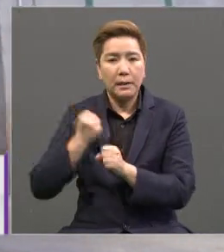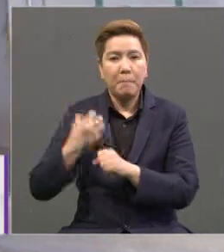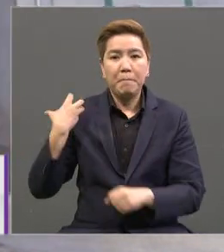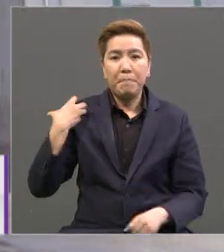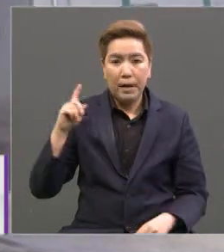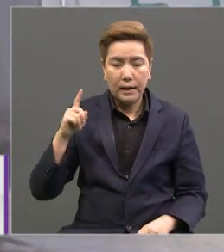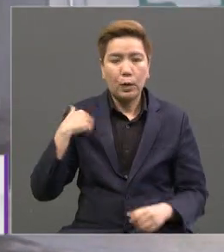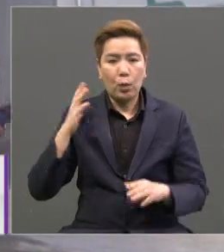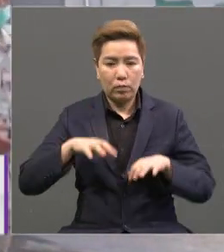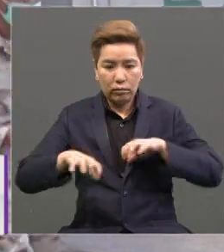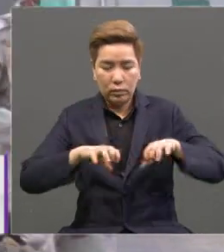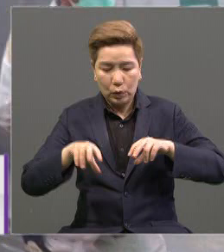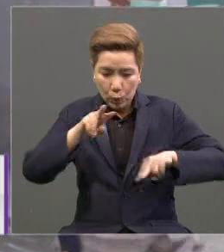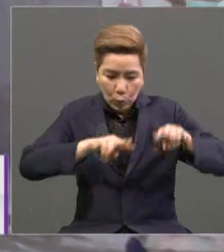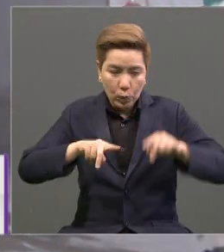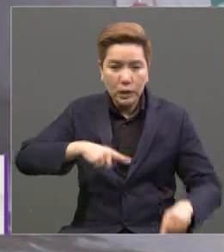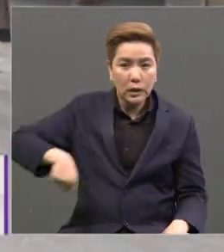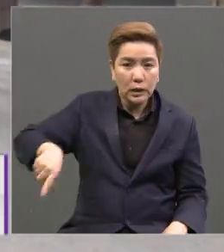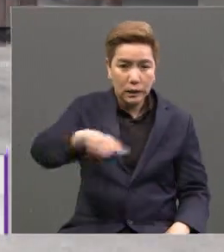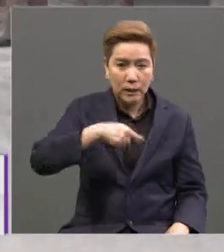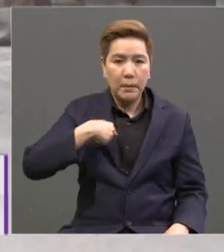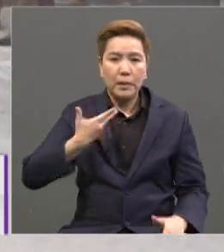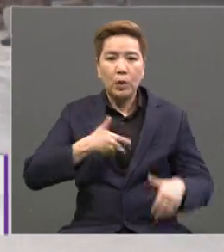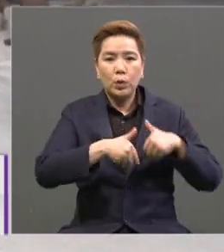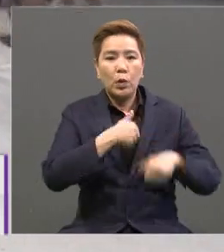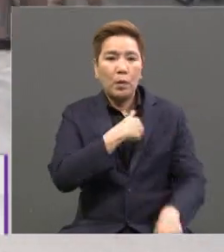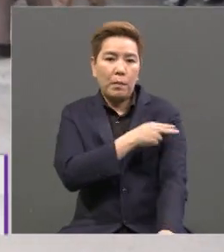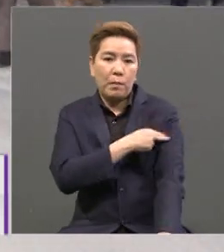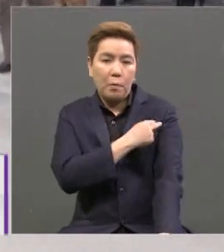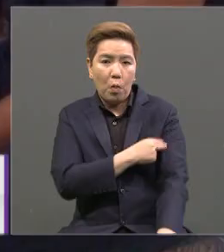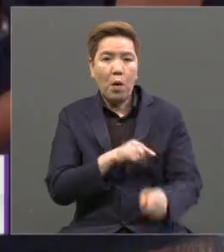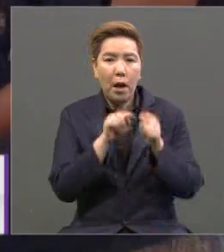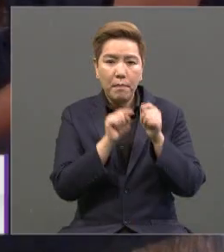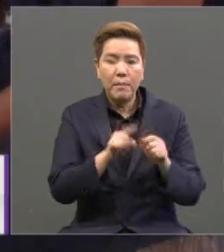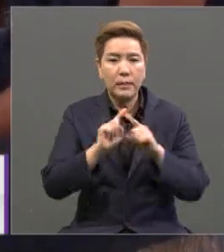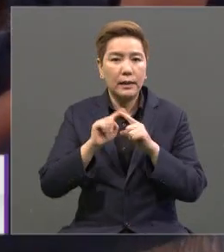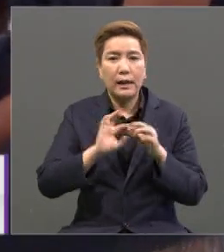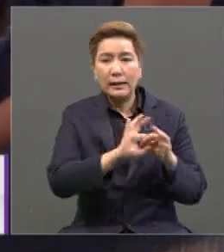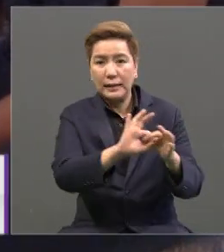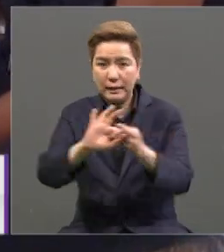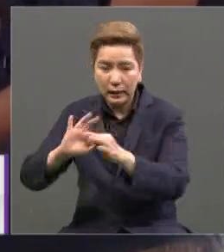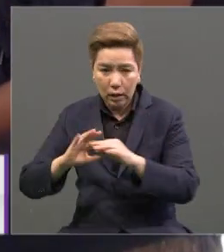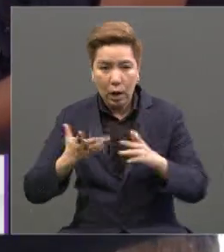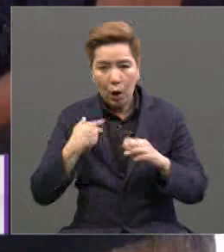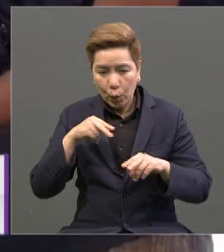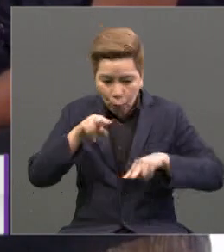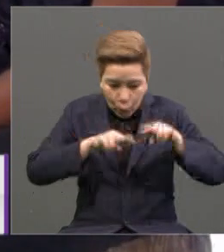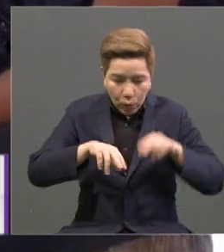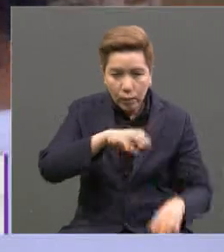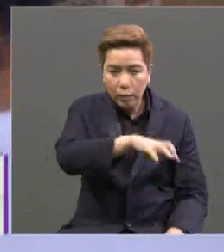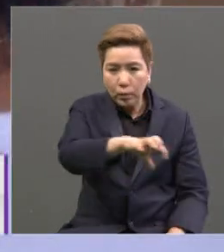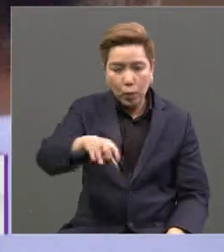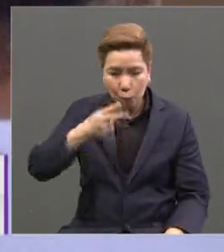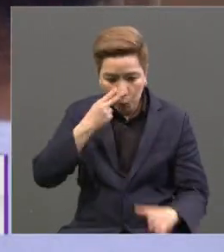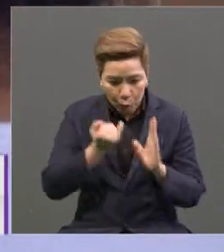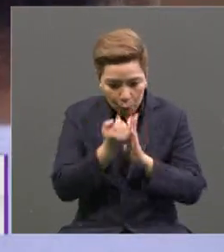อาวุโสผู้บริหารองค์กรปกครองส่วนท้องถิ่นสาธารณสุขอำเภอและส่วนที่เกี่ยวข้องครับดำเนินการออกตรวจสถานประก